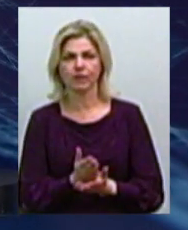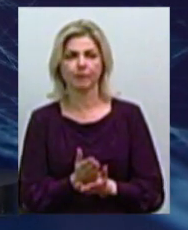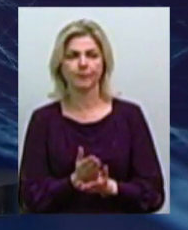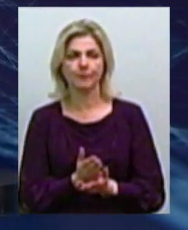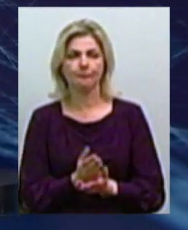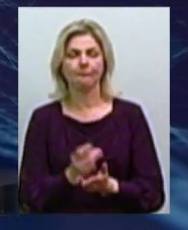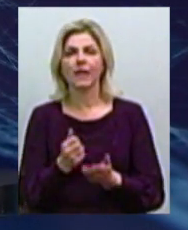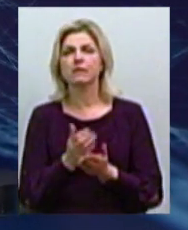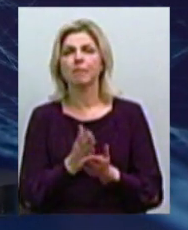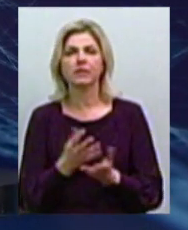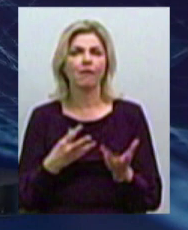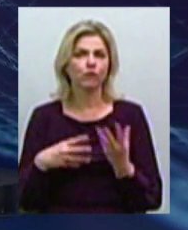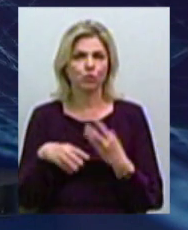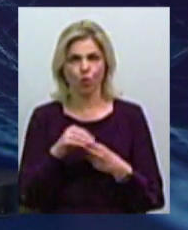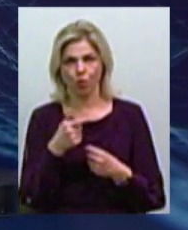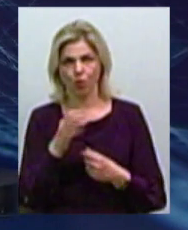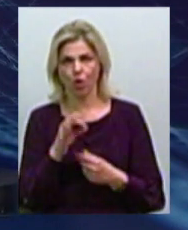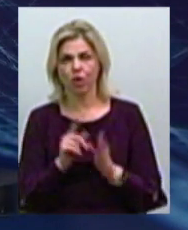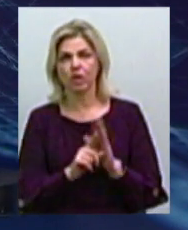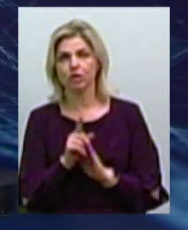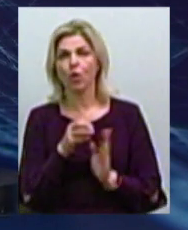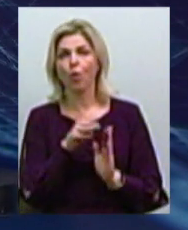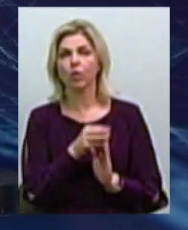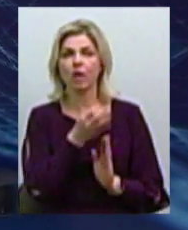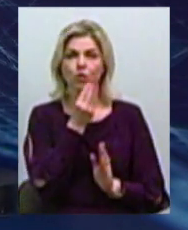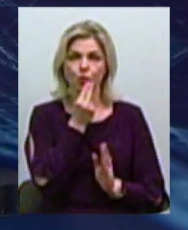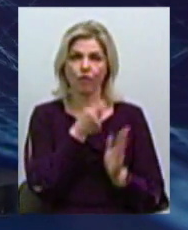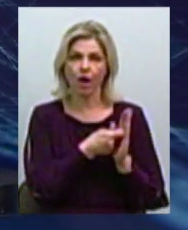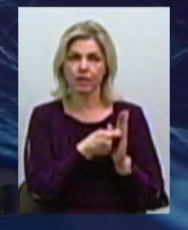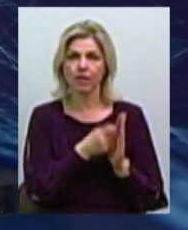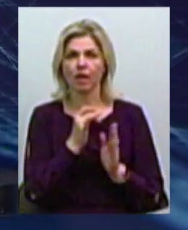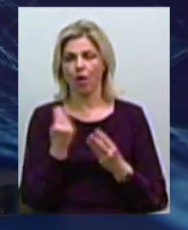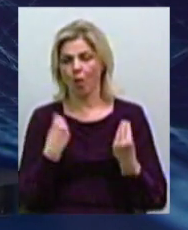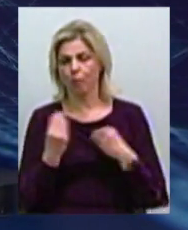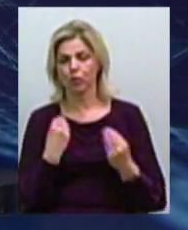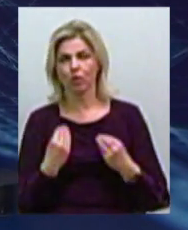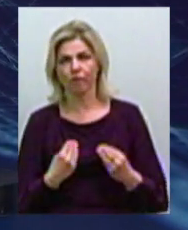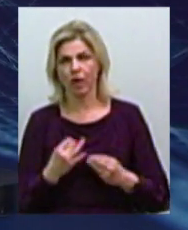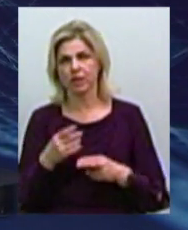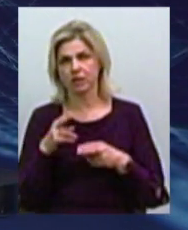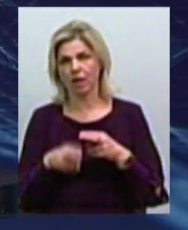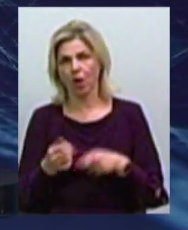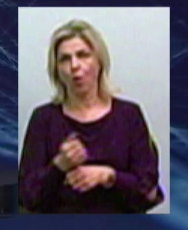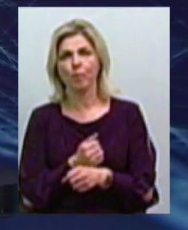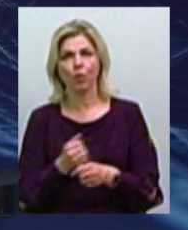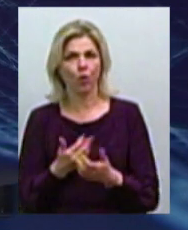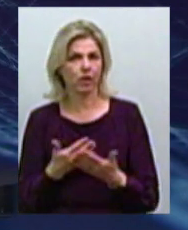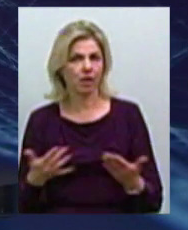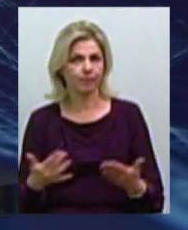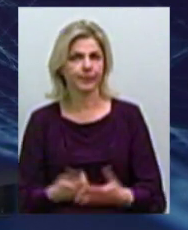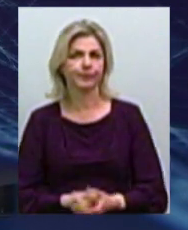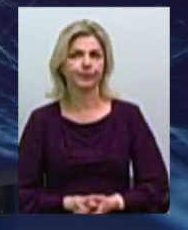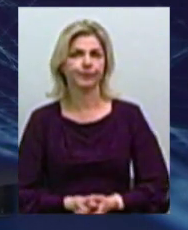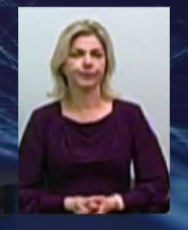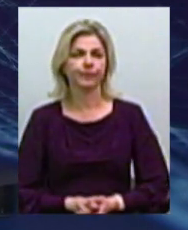забезпечення усього, починаючи від харчування і обмундирування і закінчуючи озброєнням.